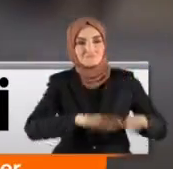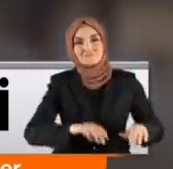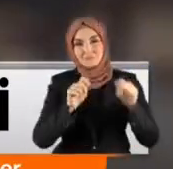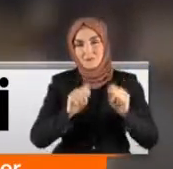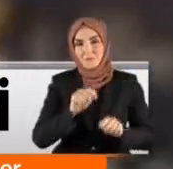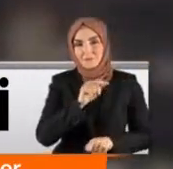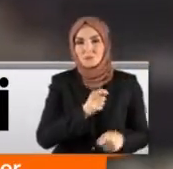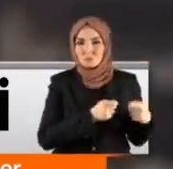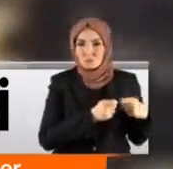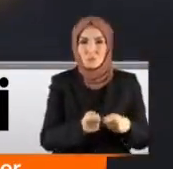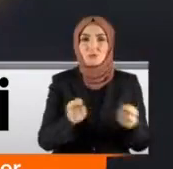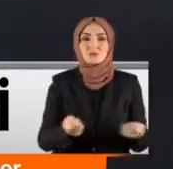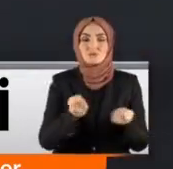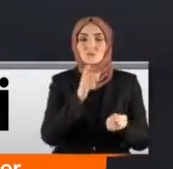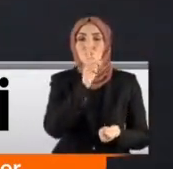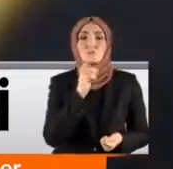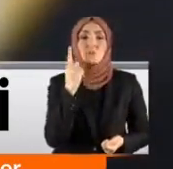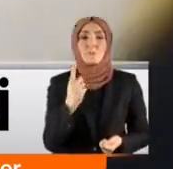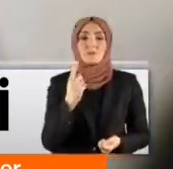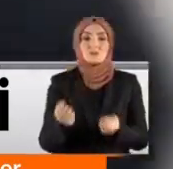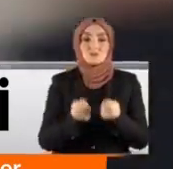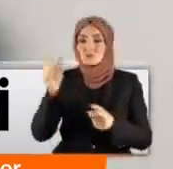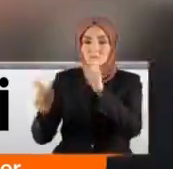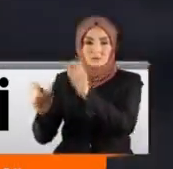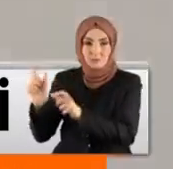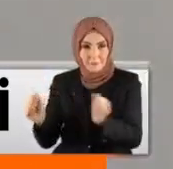çalıştırdıkları 101 çalışanla birlikte 18 çete üyesi